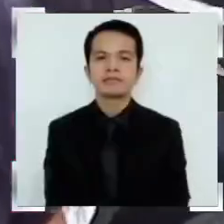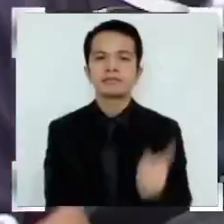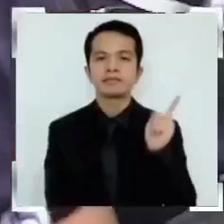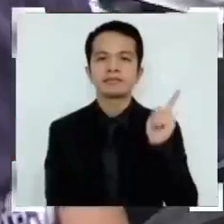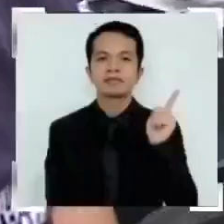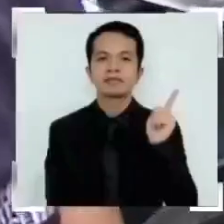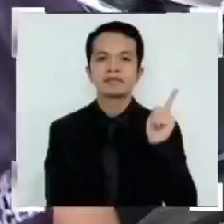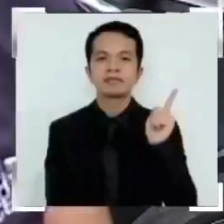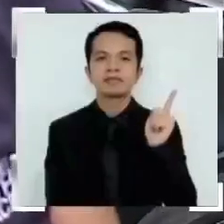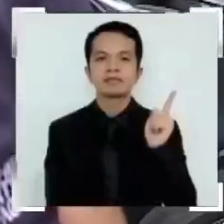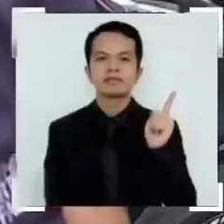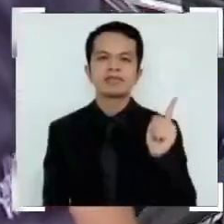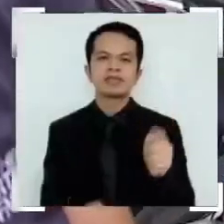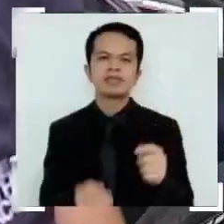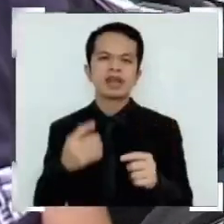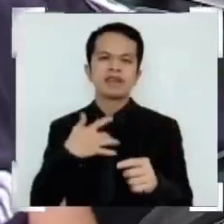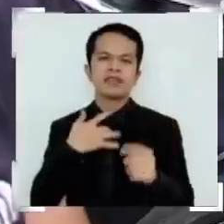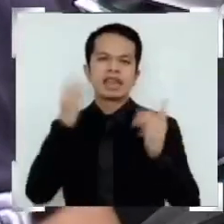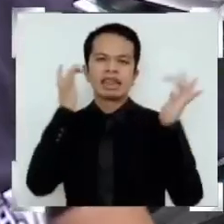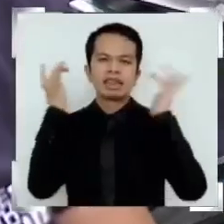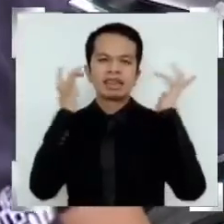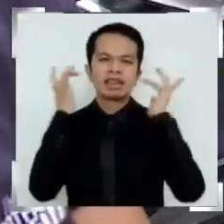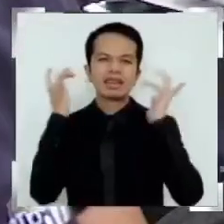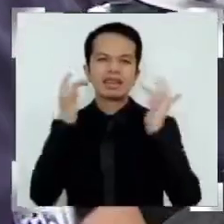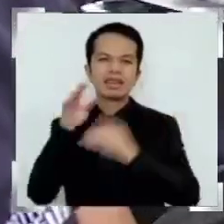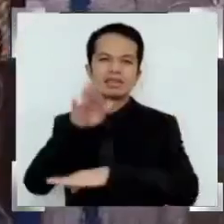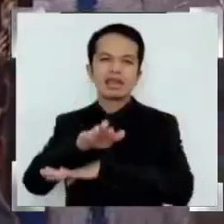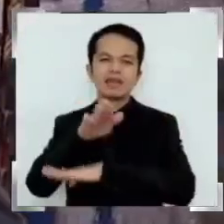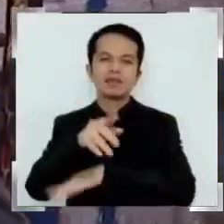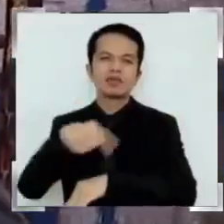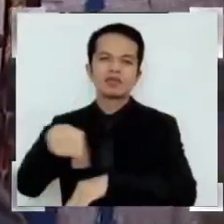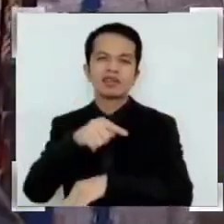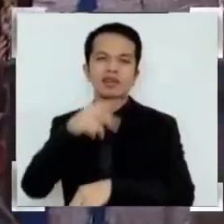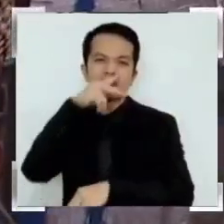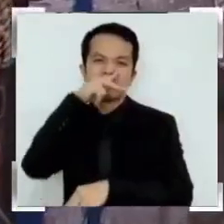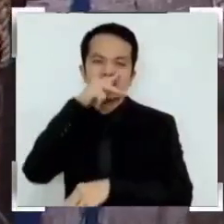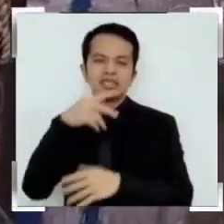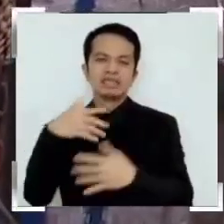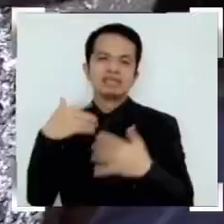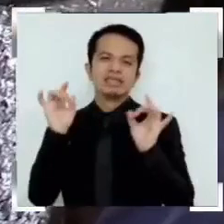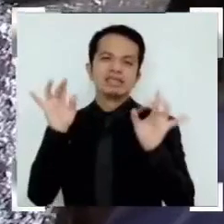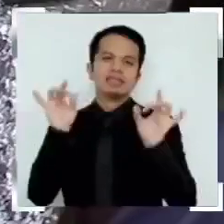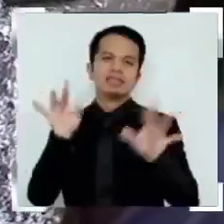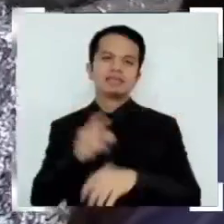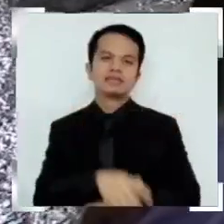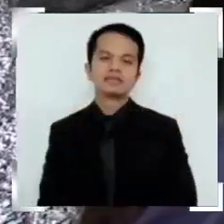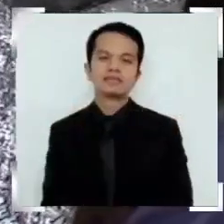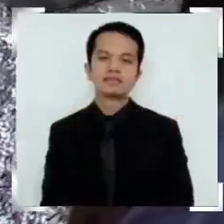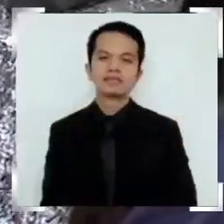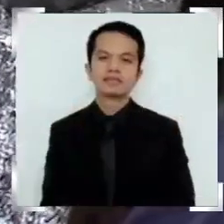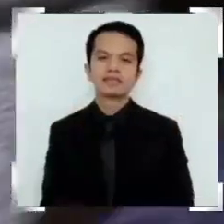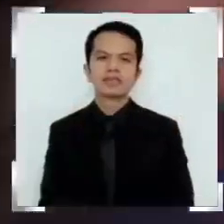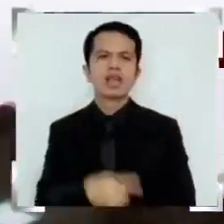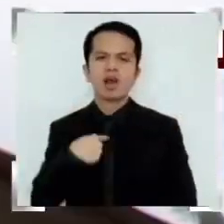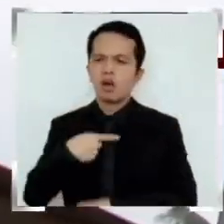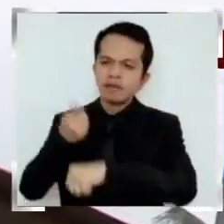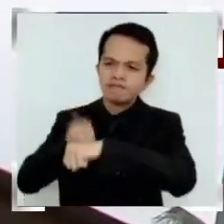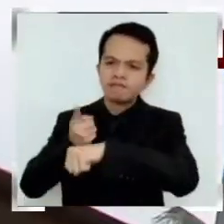Maingay sila tuwing hapon, mga bata. Grabe. Pag sinasaway mo hindi man